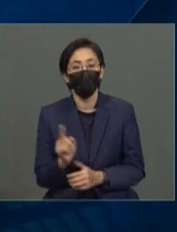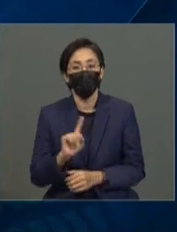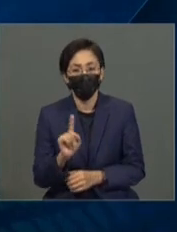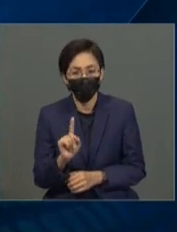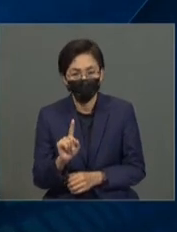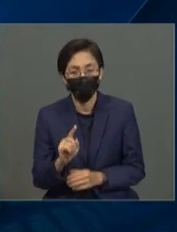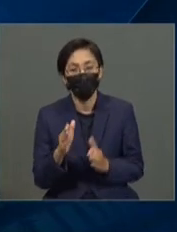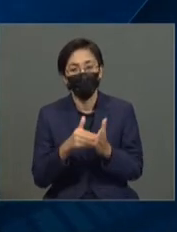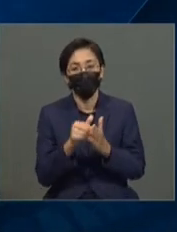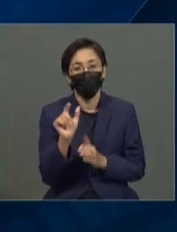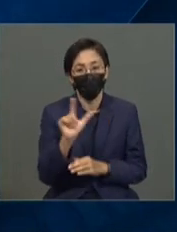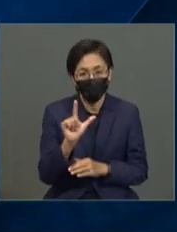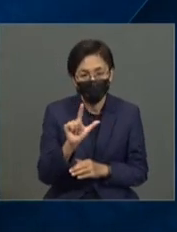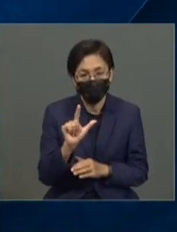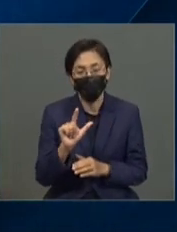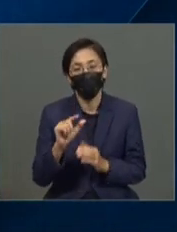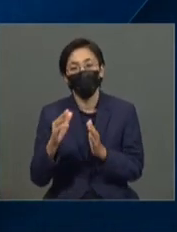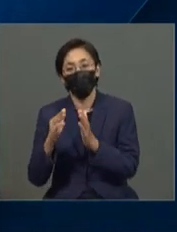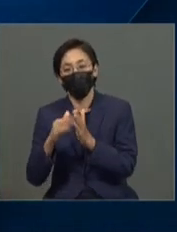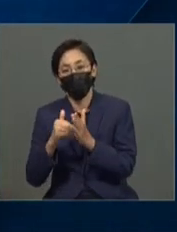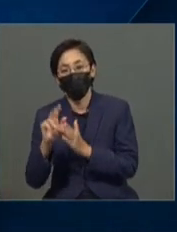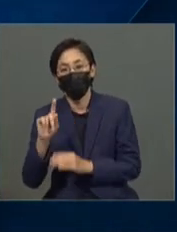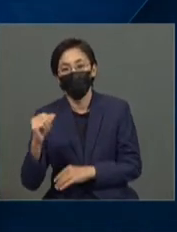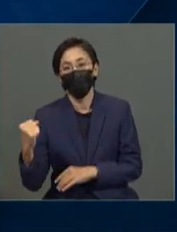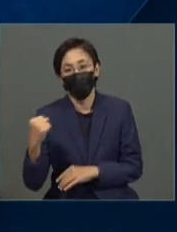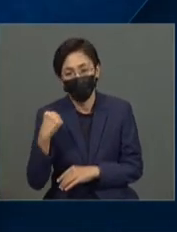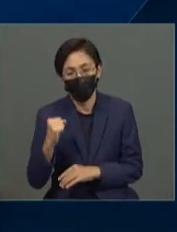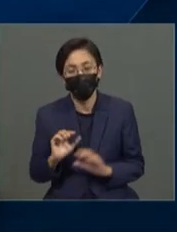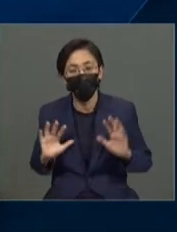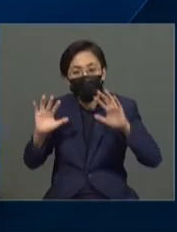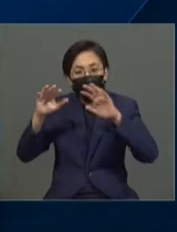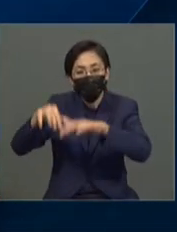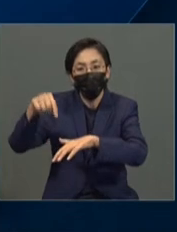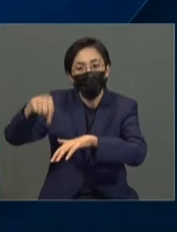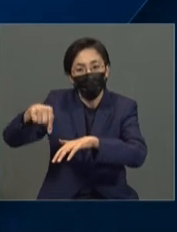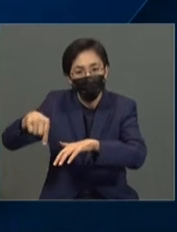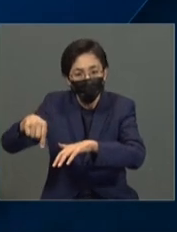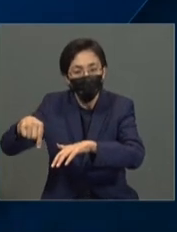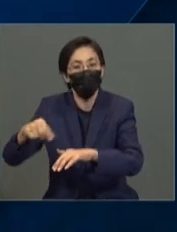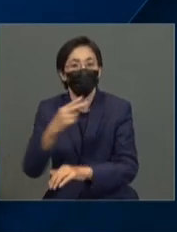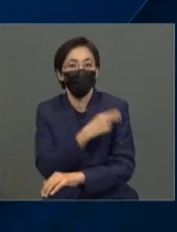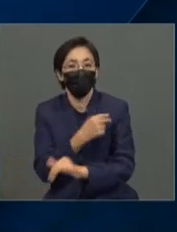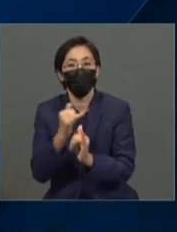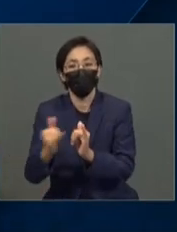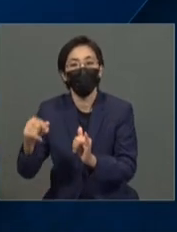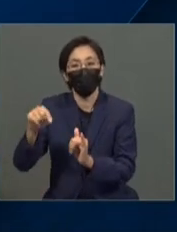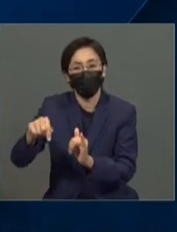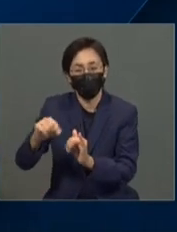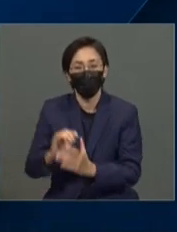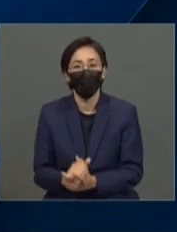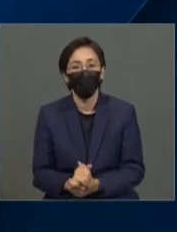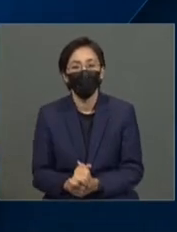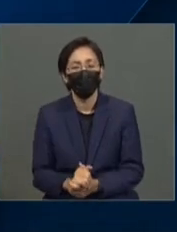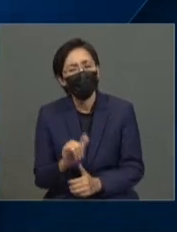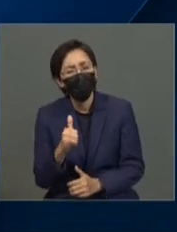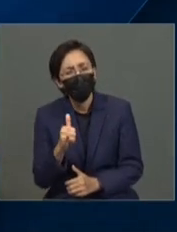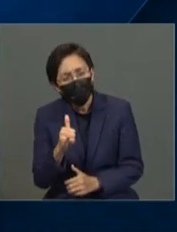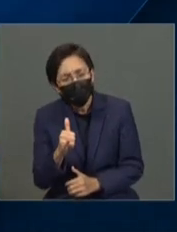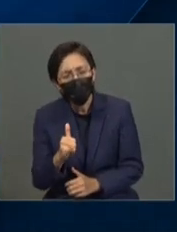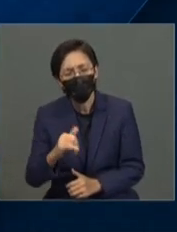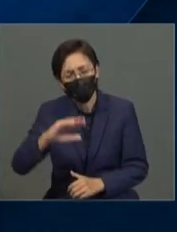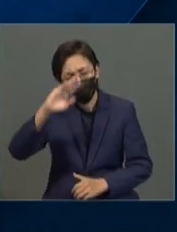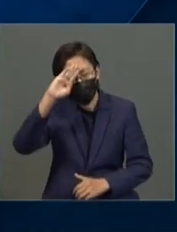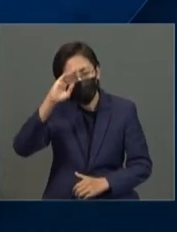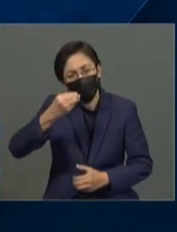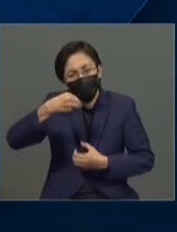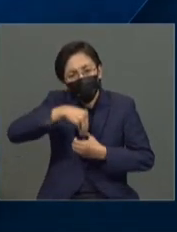ไปถึงสีเขียวเข้มก็คือกลุ่มนี้เนี่ยอาจจะยังไม่มีอาการแต่ว่าเขาอาจจะมีเป็นปัจจัยเสี่ยงมีโรคประจ